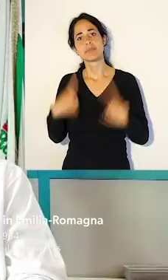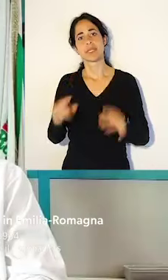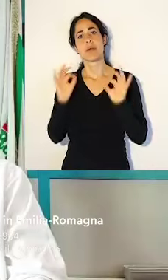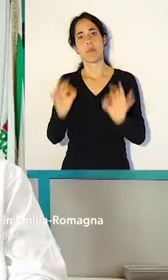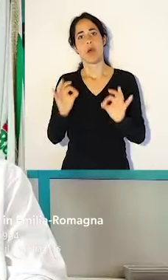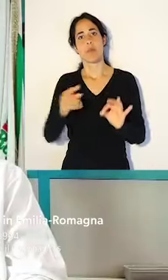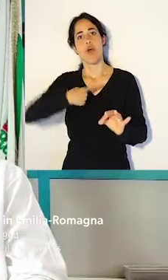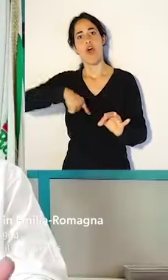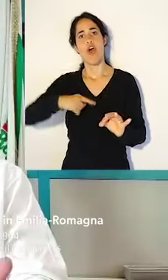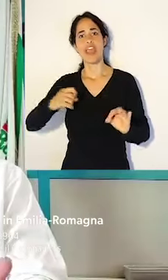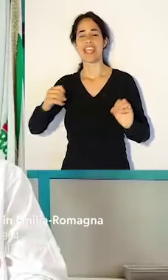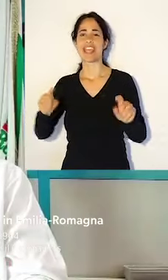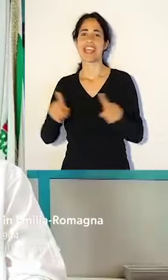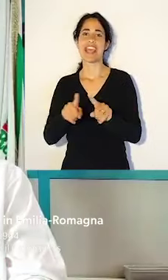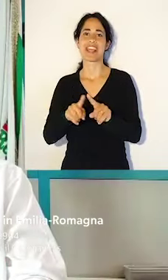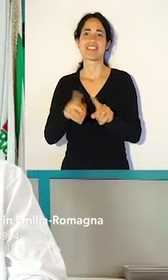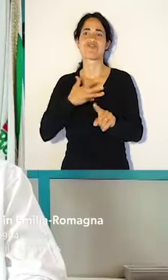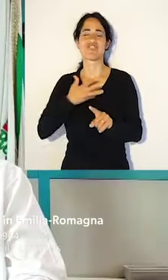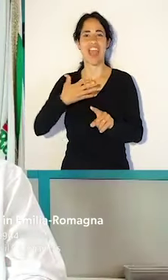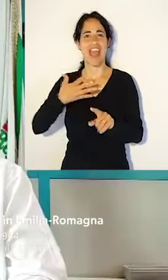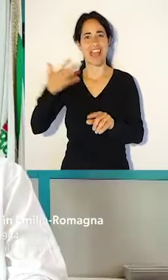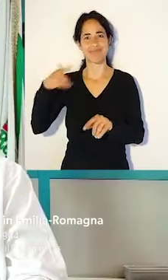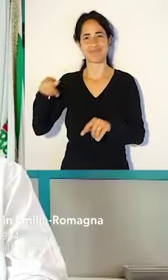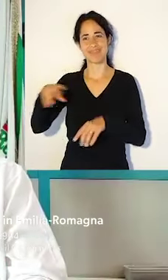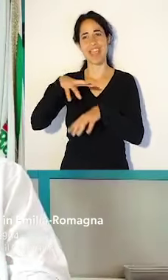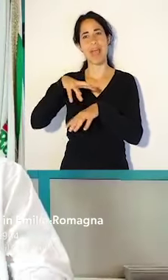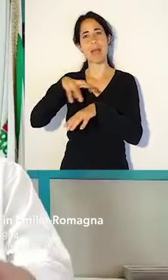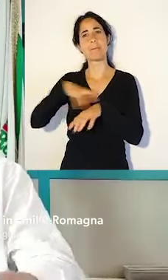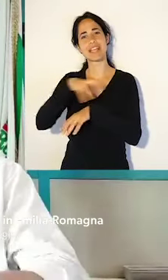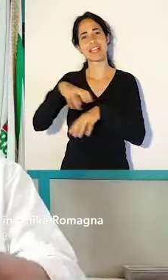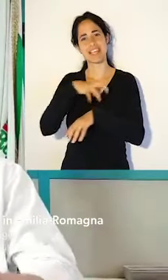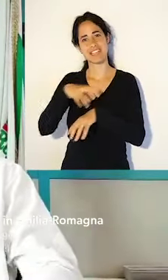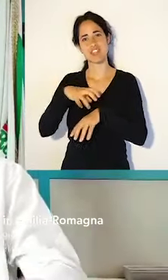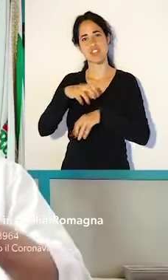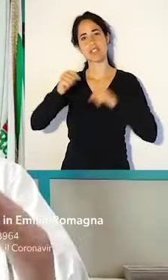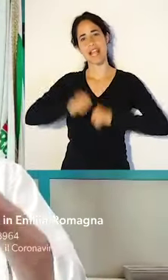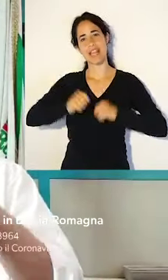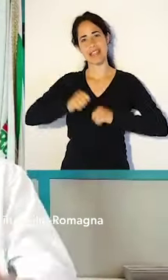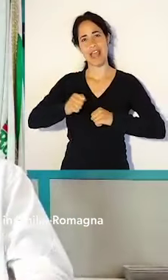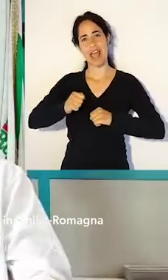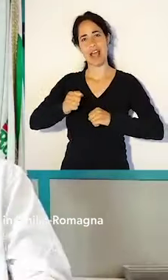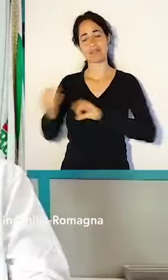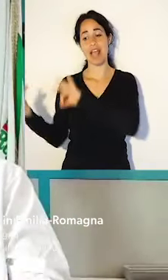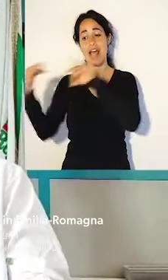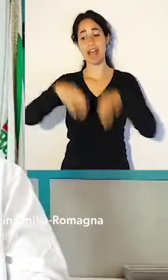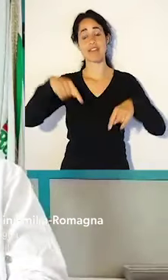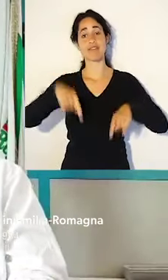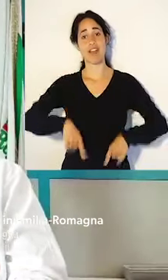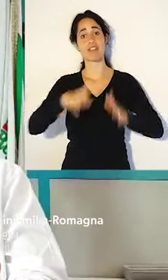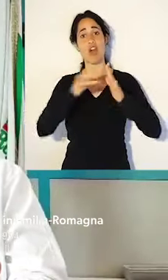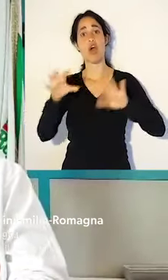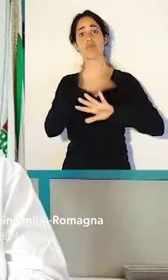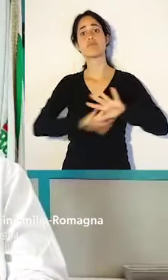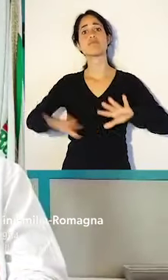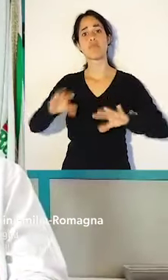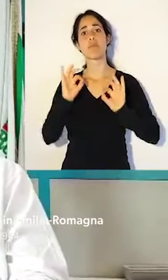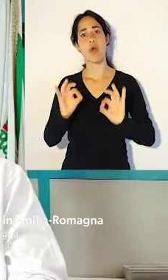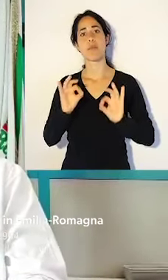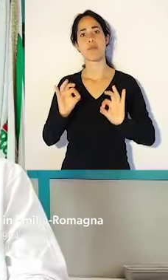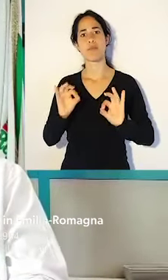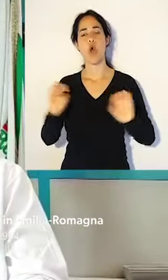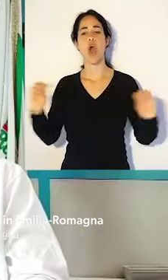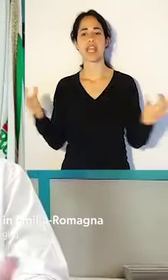Covid Intensive Care è arrivato il Ministro della Sanità, perché quello è un investimento che certamente esprime